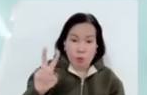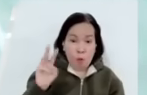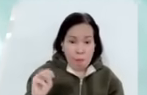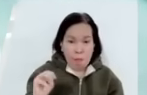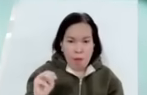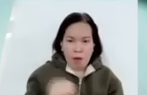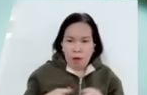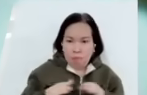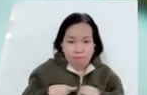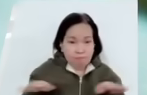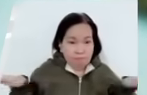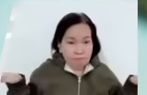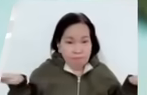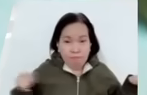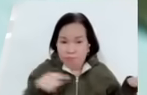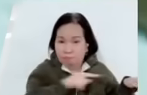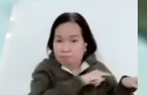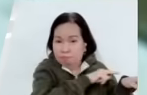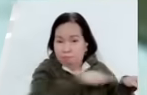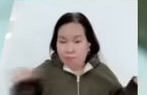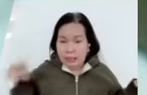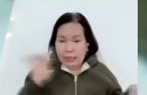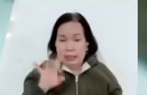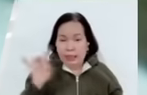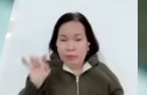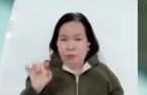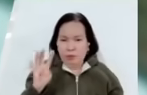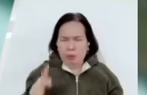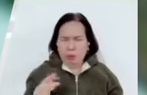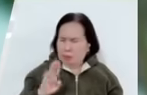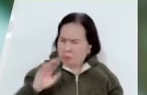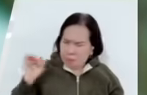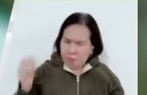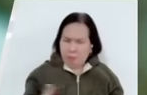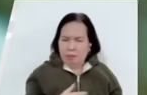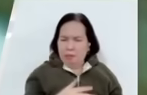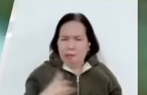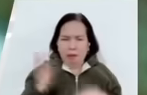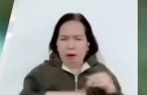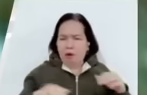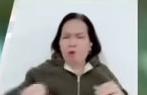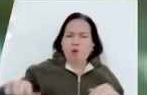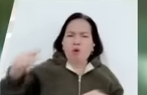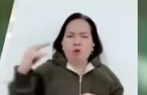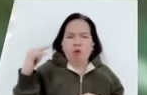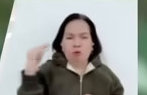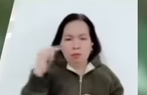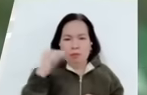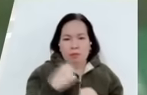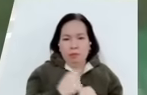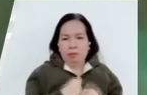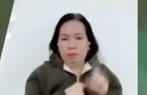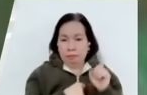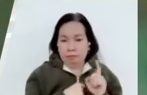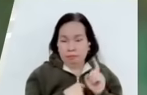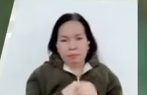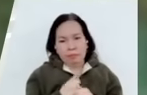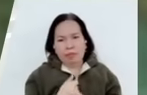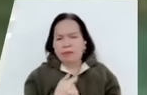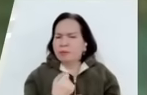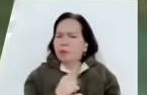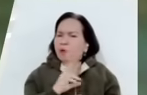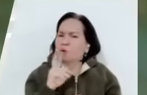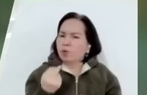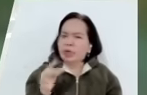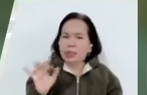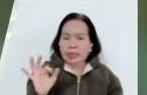na 88.4 meters, ang pinakamalaki sa anumang eroplanong nabuo. Ang AN-225 ay dinisenyo noong 1980 sa